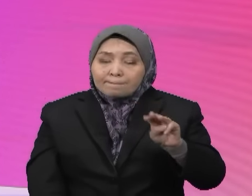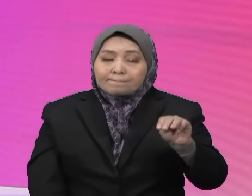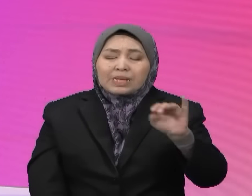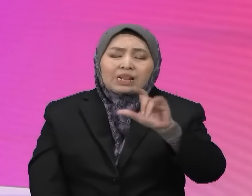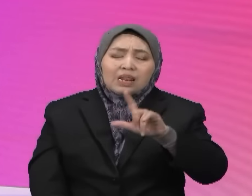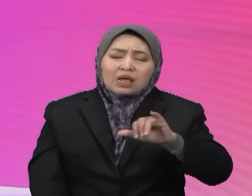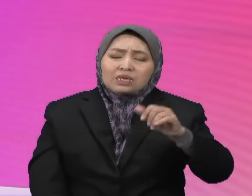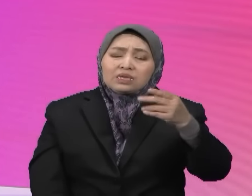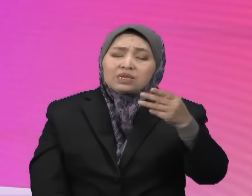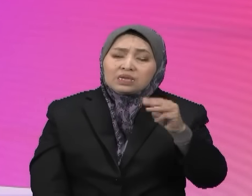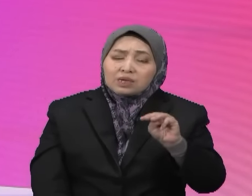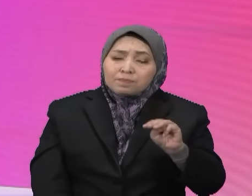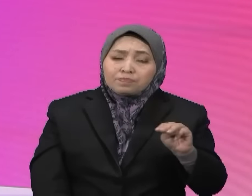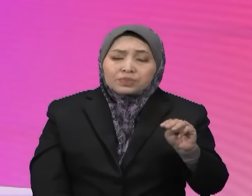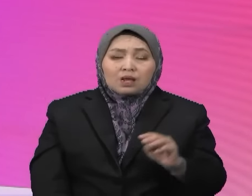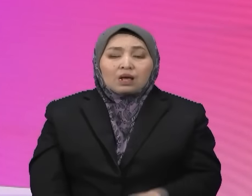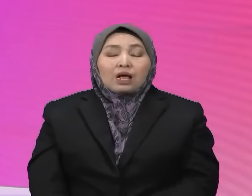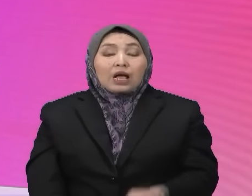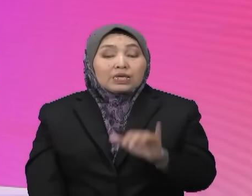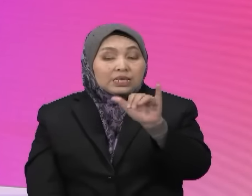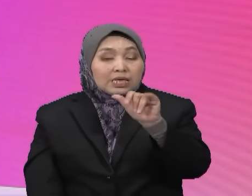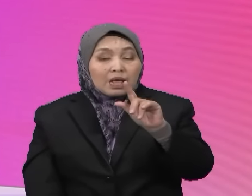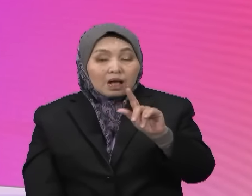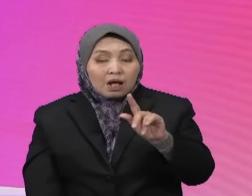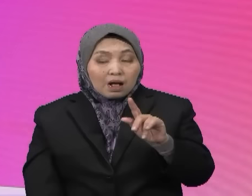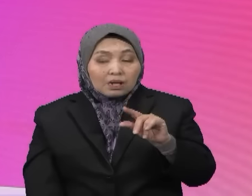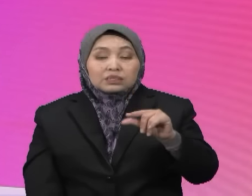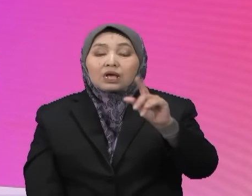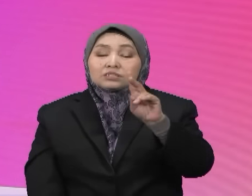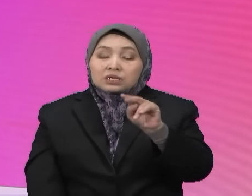raja'tum ilaihim. Silakan.